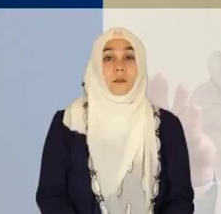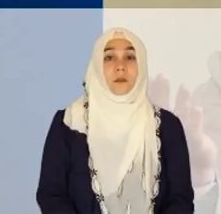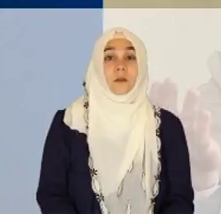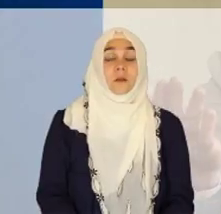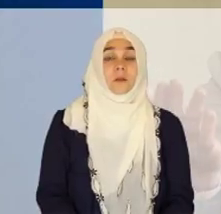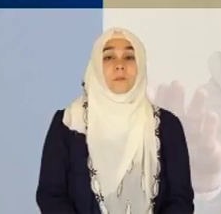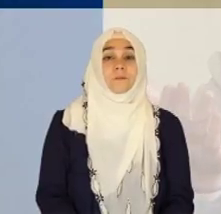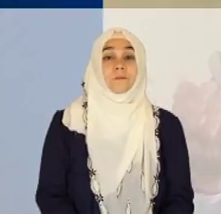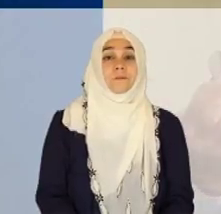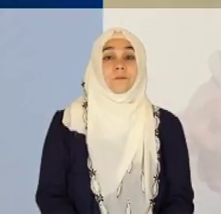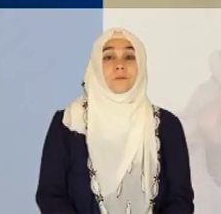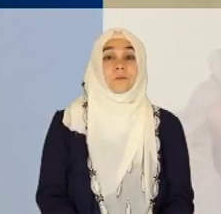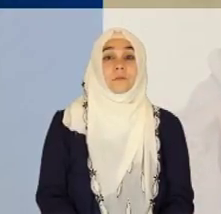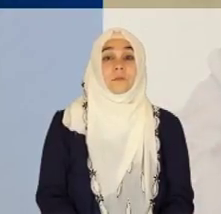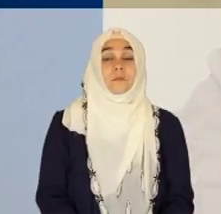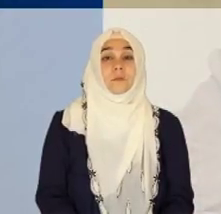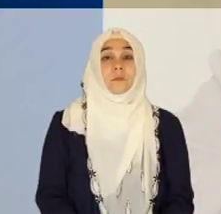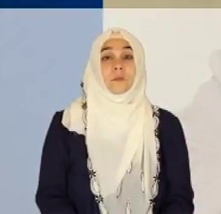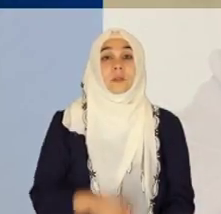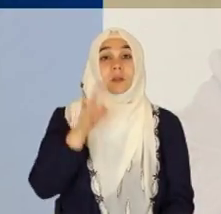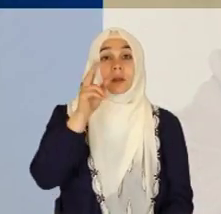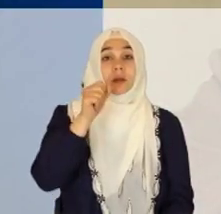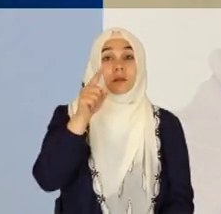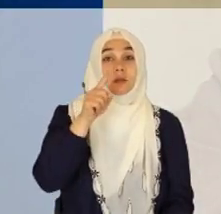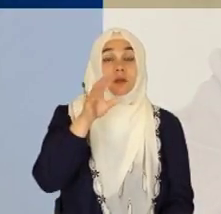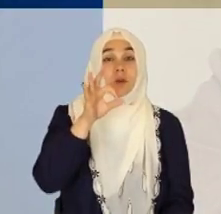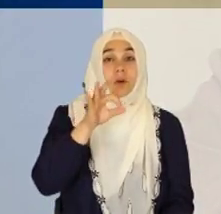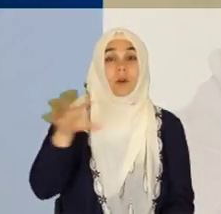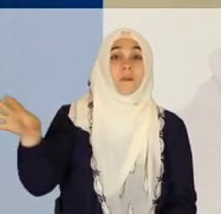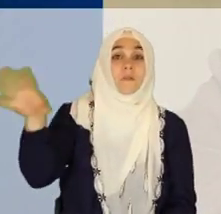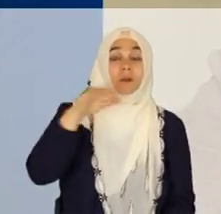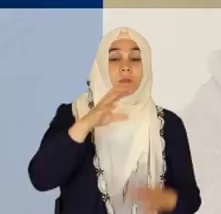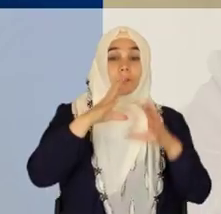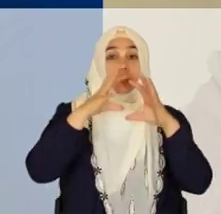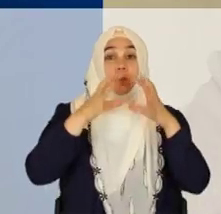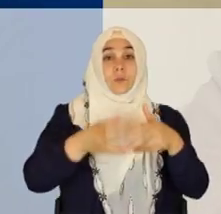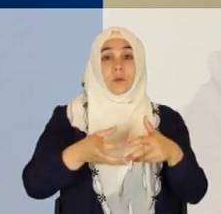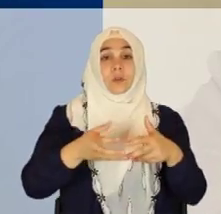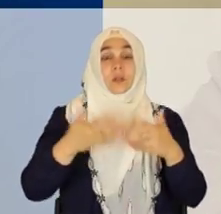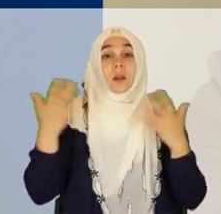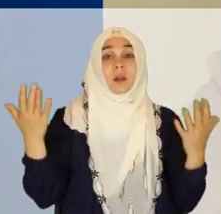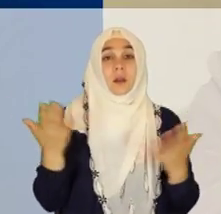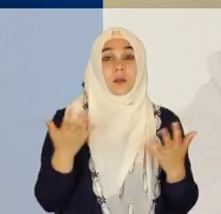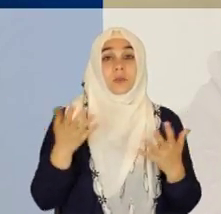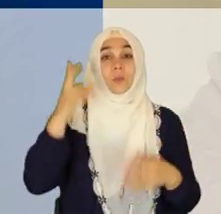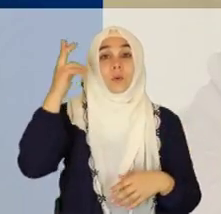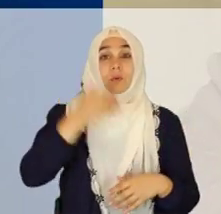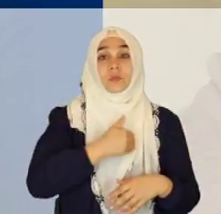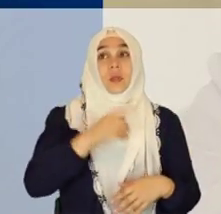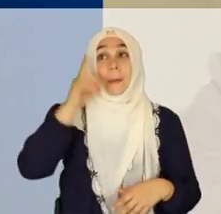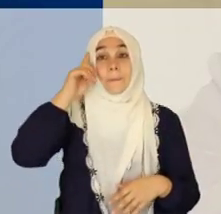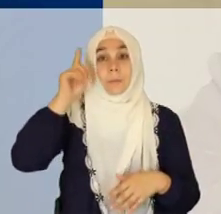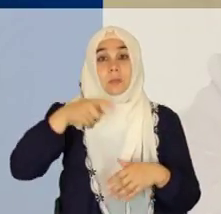Allohligi qolmaydi. Qazo dunyodagi barcha bo'ladigan narsalarni Allohning